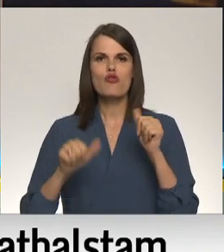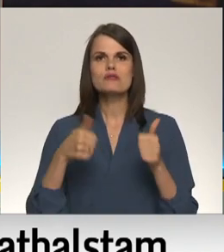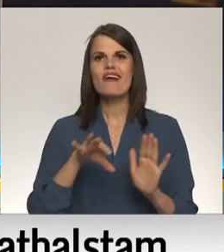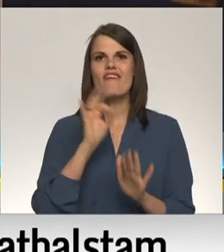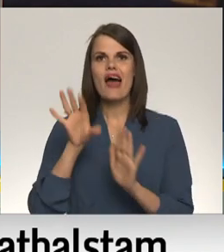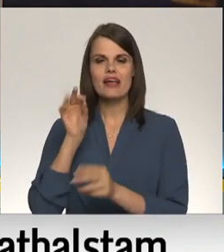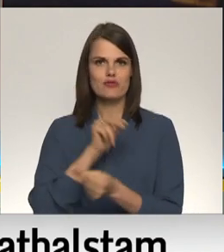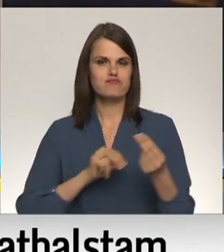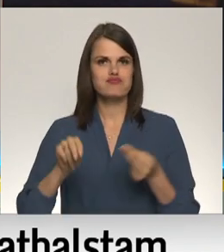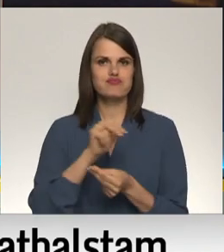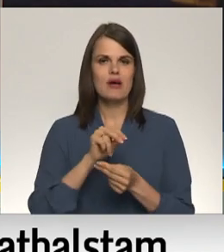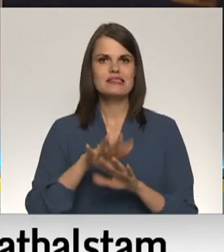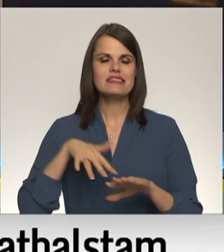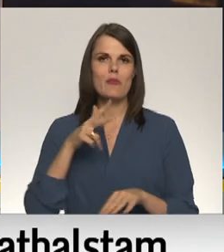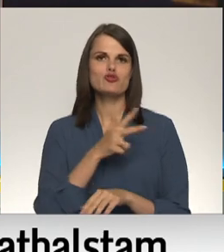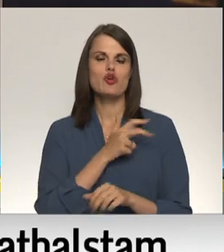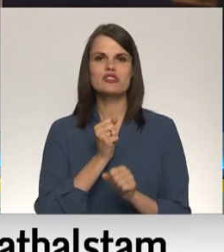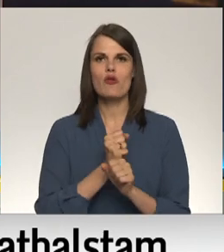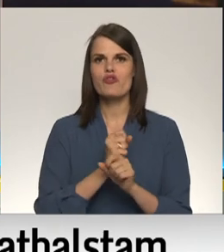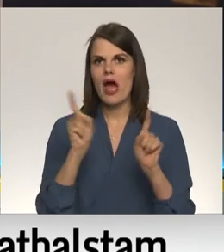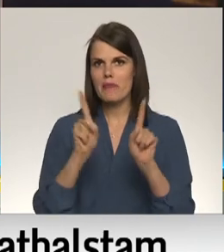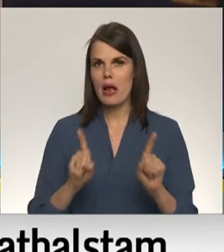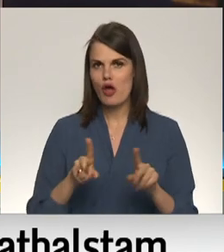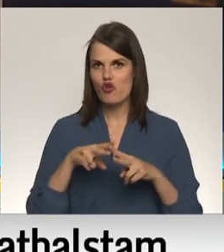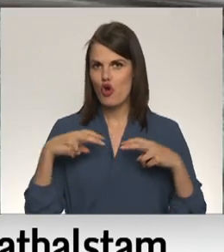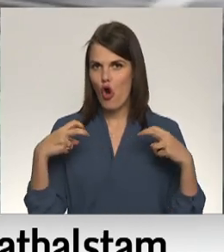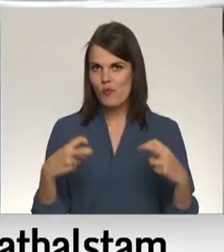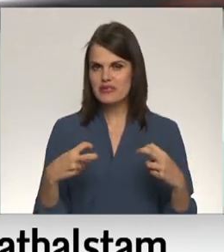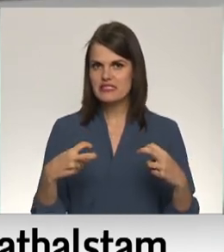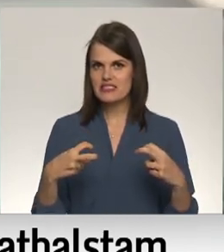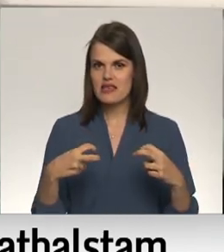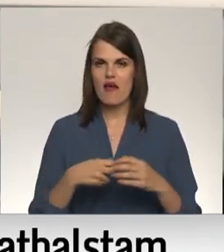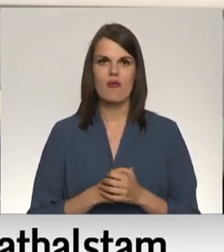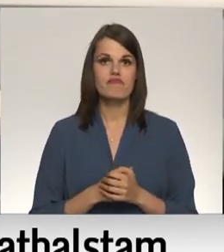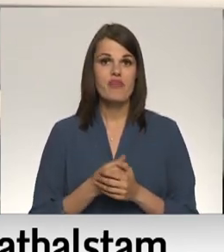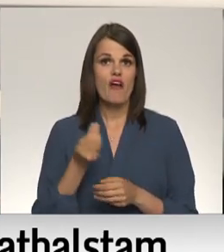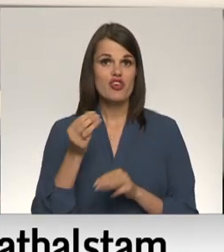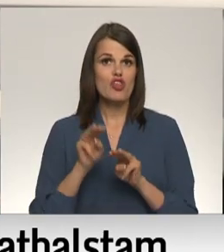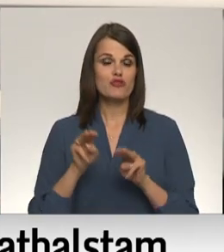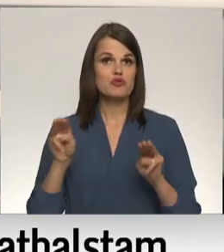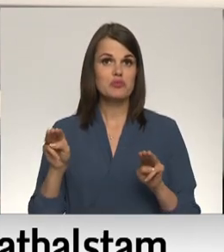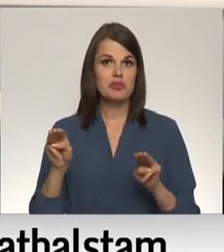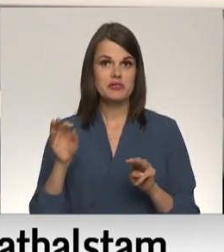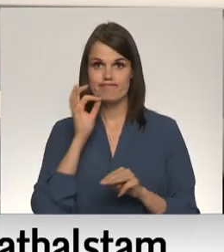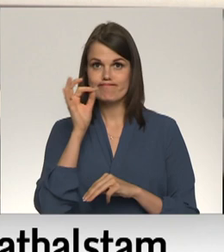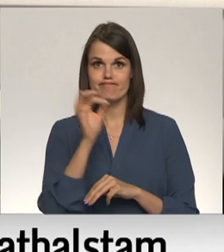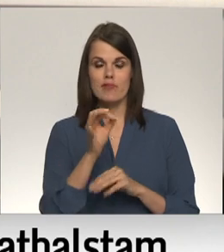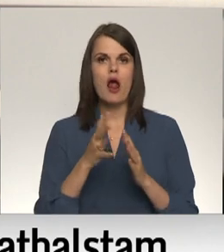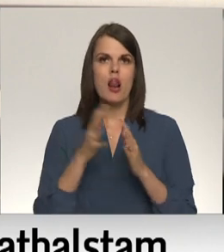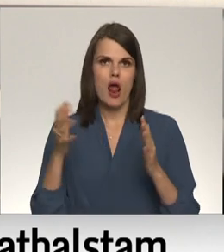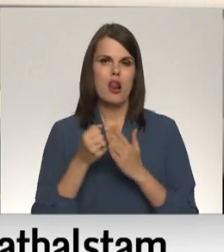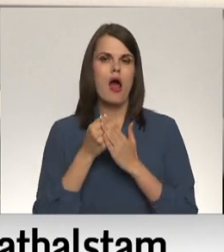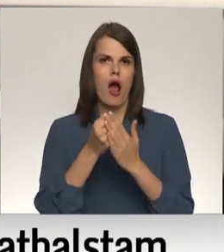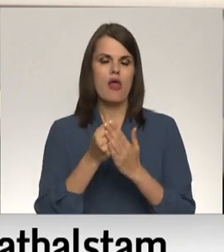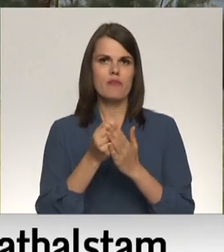sociālo un darba lietu komisijā. Plašāk stāsta Madara Līcīte. No Finanšu ministrijas puses lielākais atbalsts ir